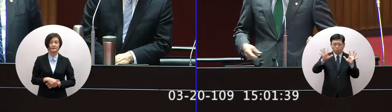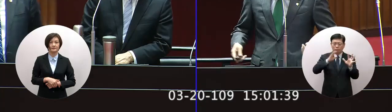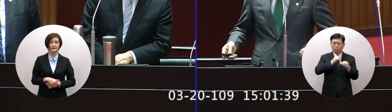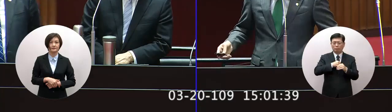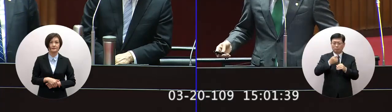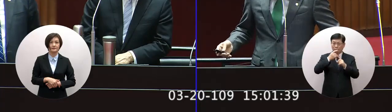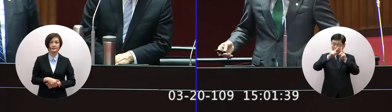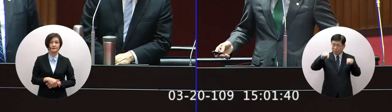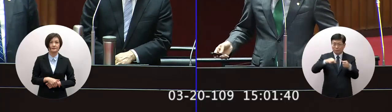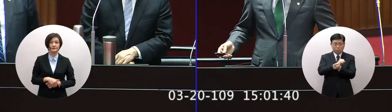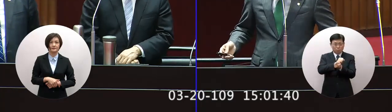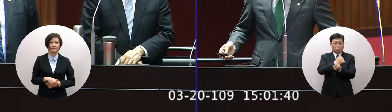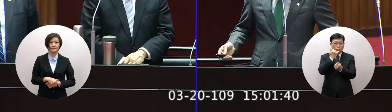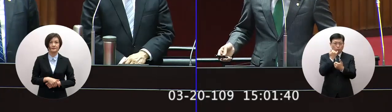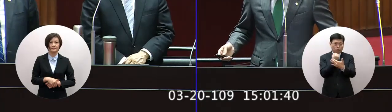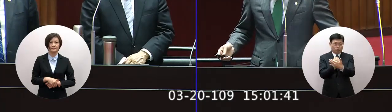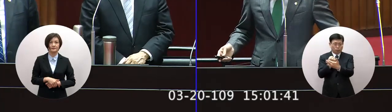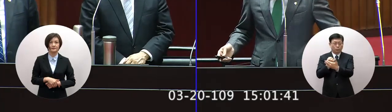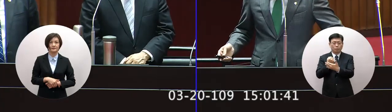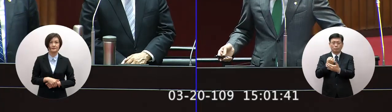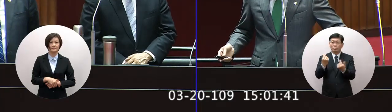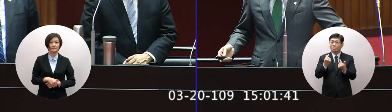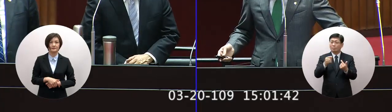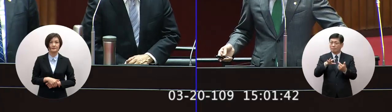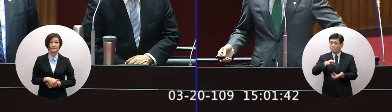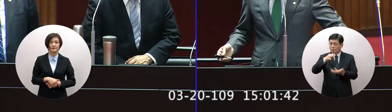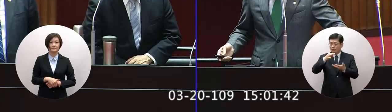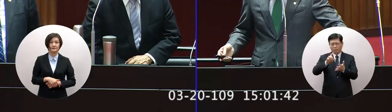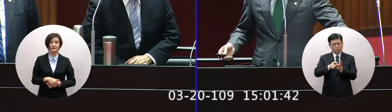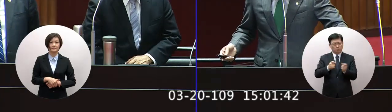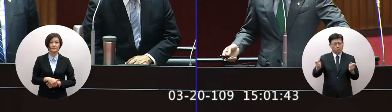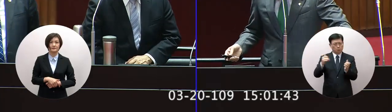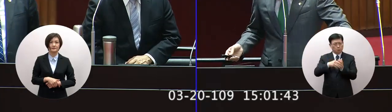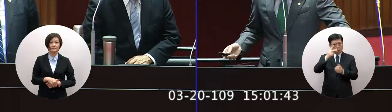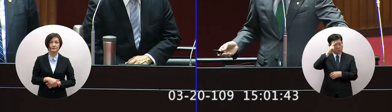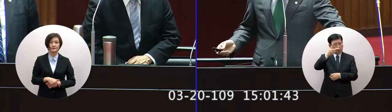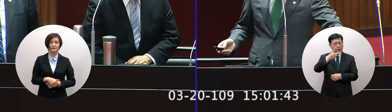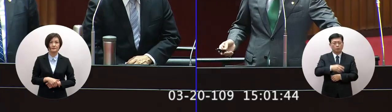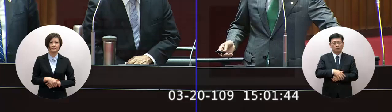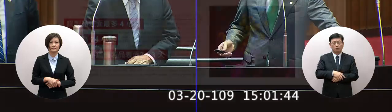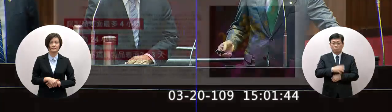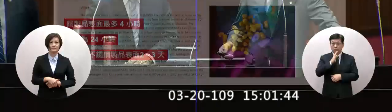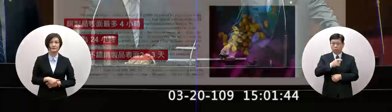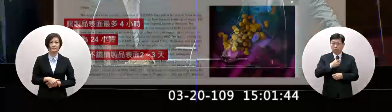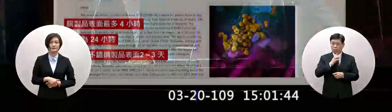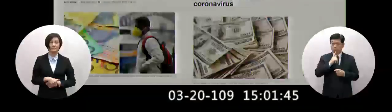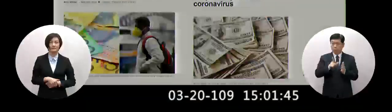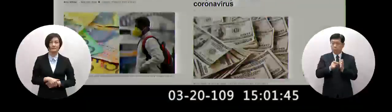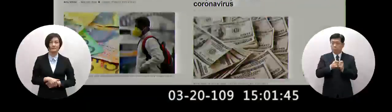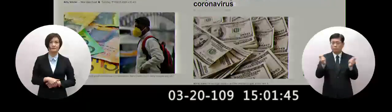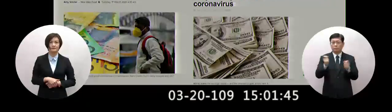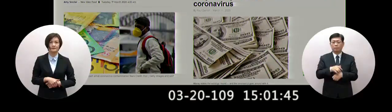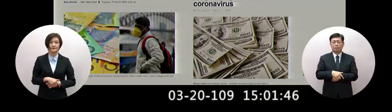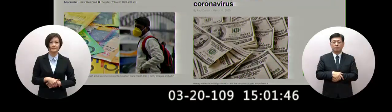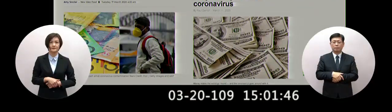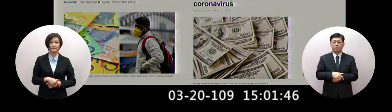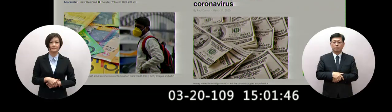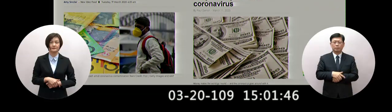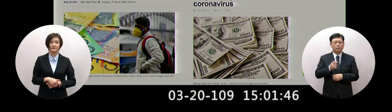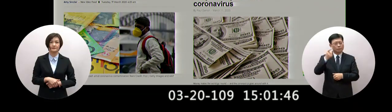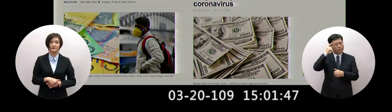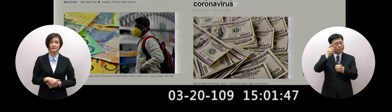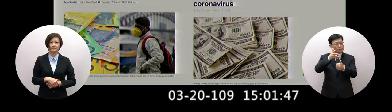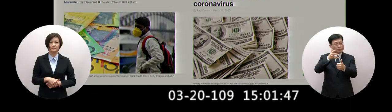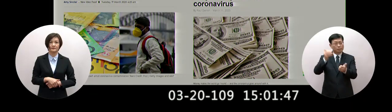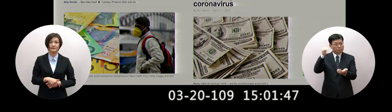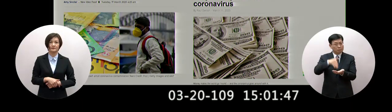类各种可以存活的时间哈，然后提到脂类啊，他有谈的时间蛮长，可以到2天的时间哈，是更长的时间。先请